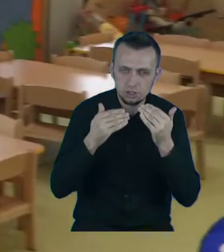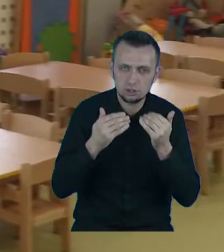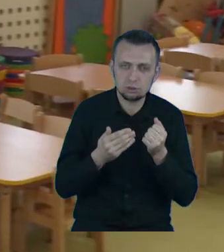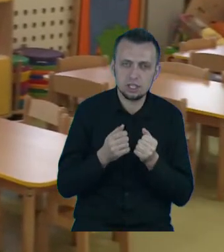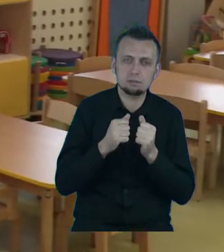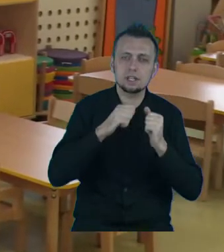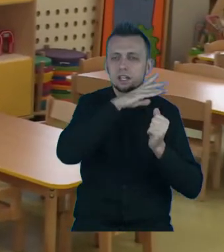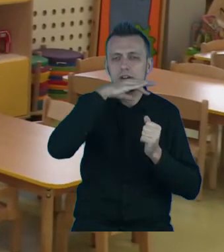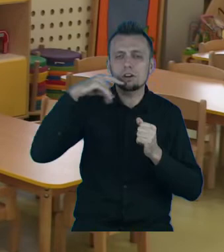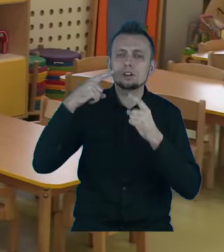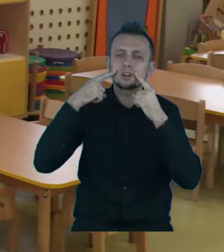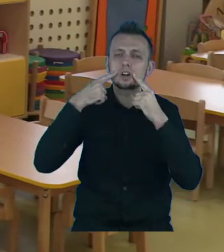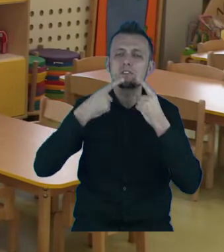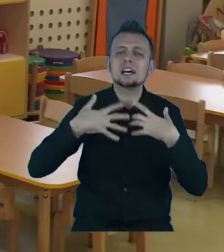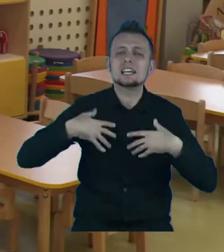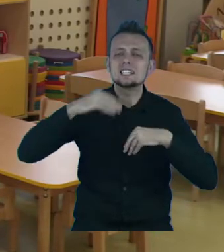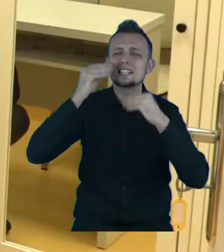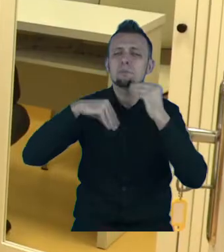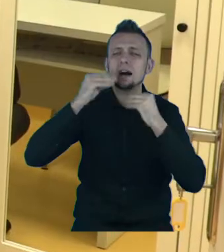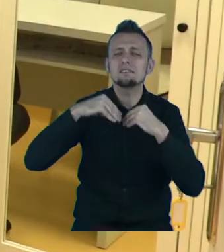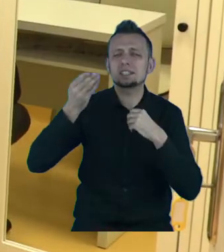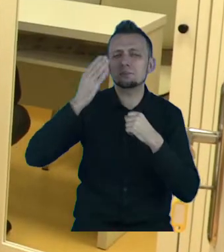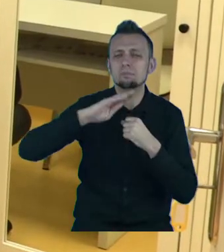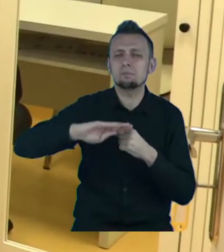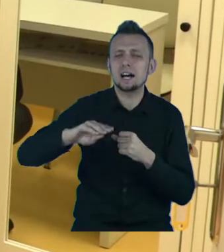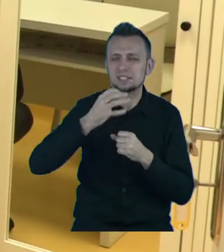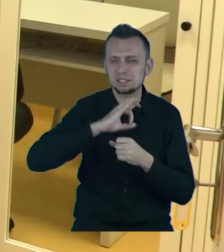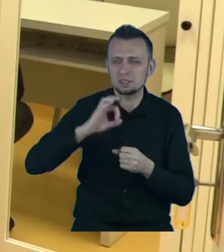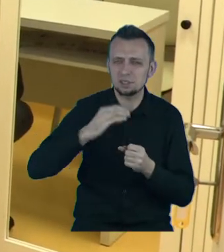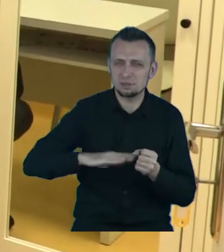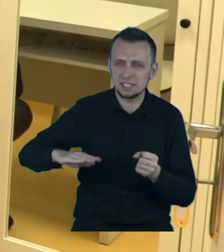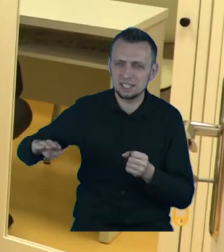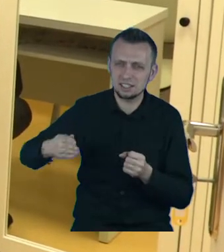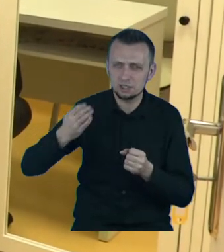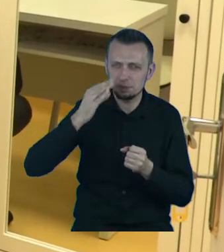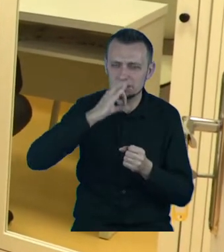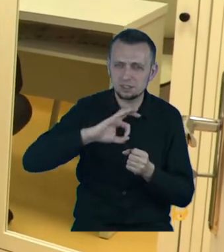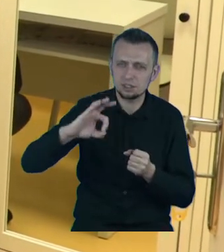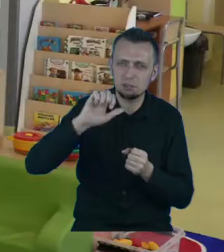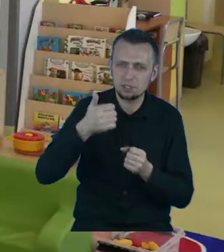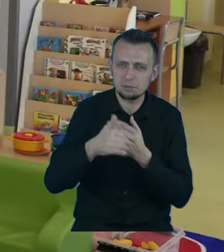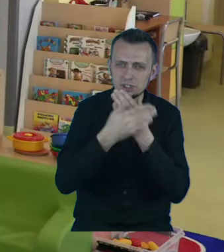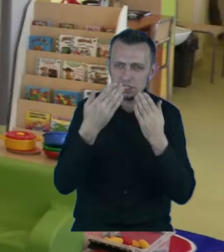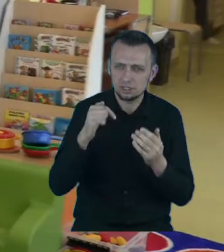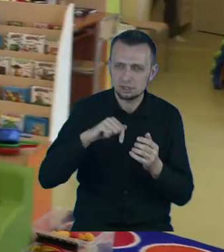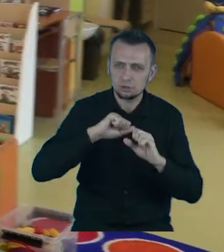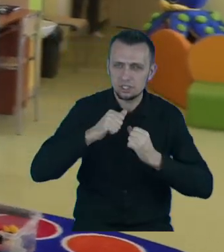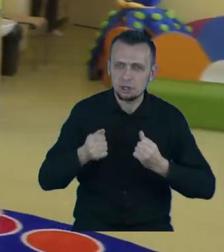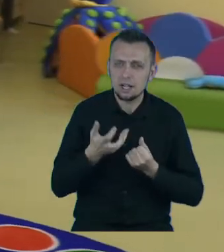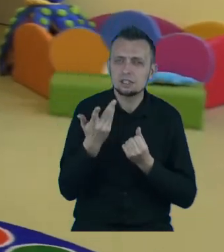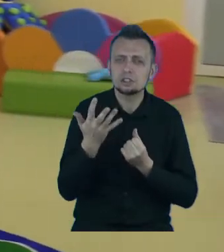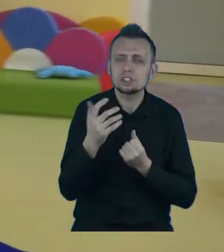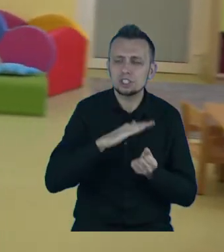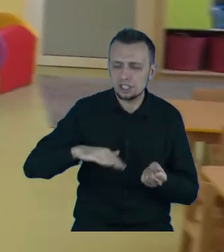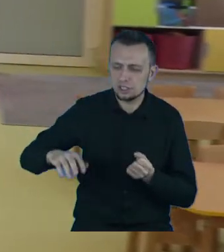tak zauroczyło, że naprawdę jest bardzo dobrze jak na pierwsze dni u takich maluszków. Ile dzieci korzysta z opieki w Waszym